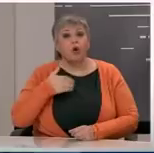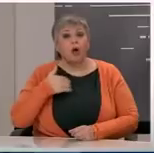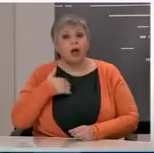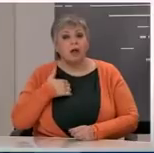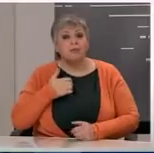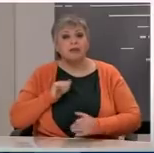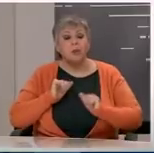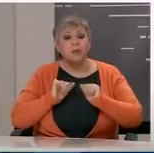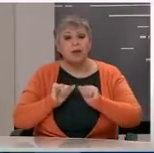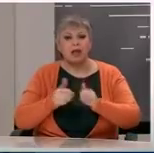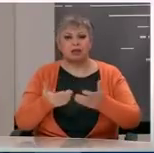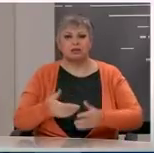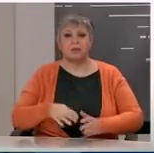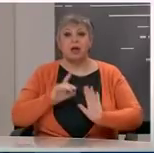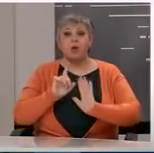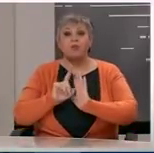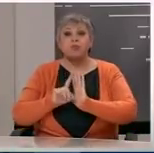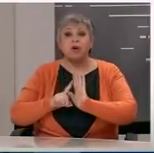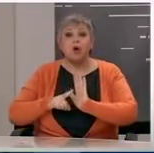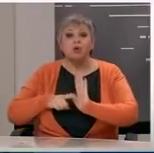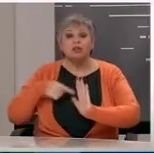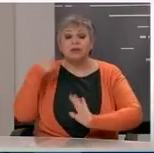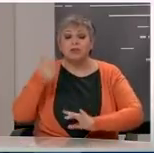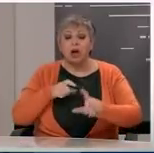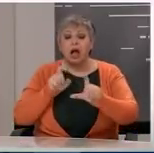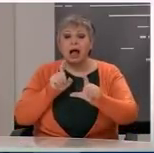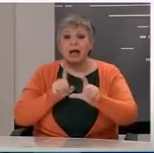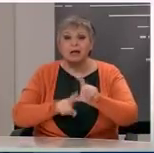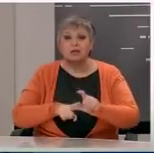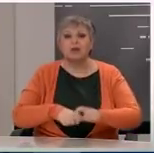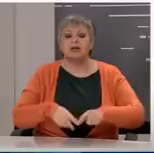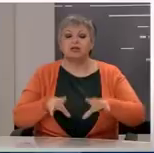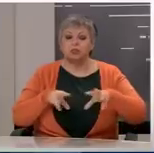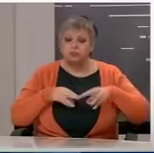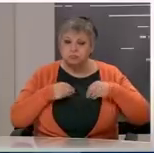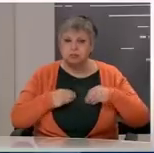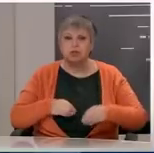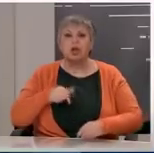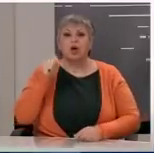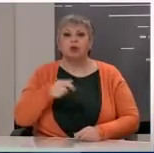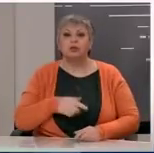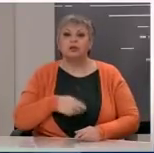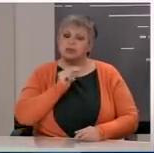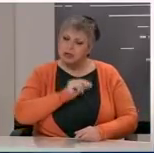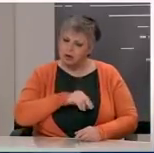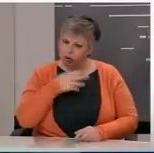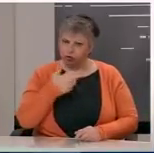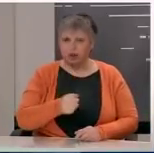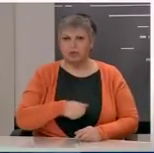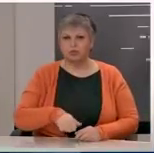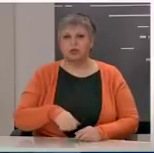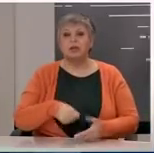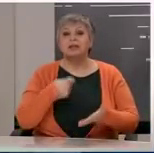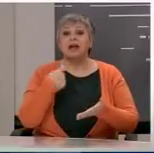αναγκάστηκαν για πρώτη φορά να παρουσιάσουν κέρδη και να υπάρξει φορολόγηση από το ελληνικό κράτος. Οι εταιρείες που